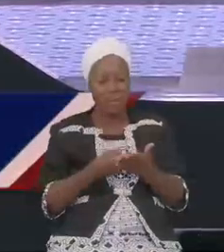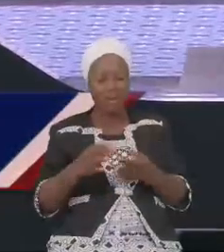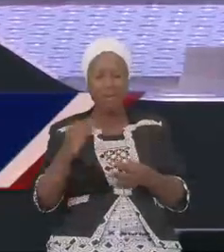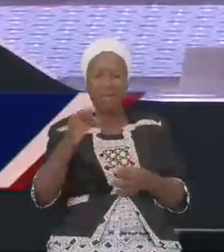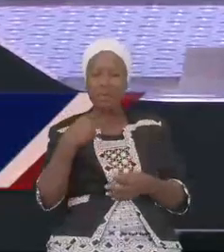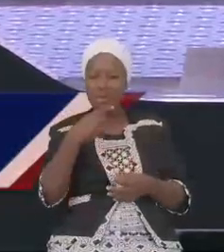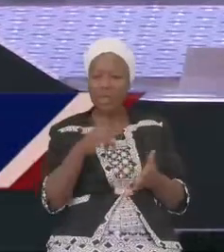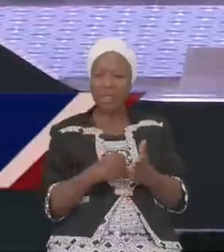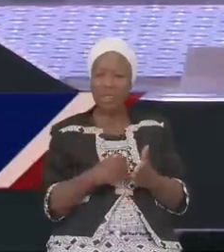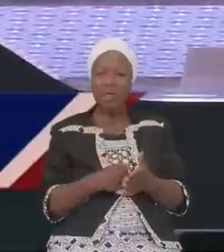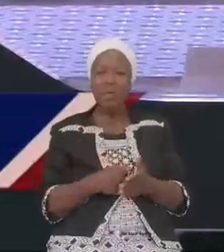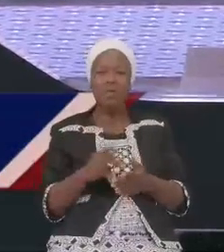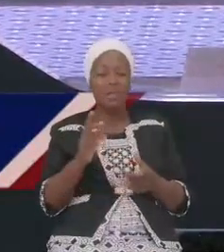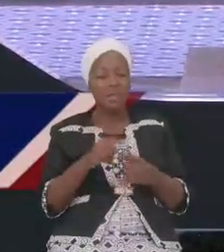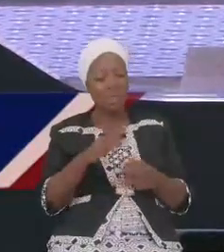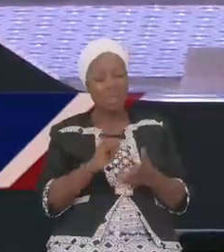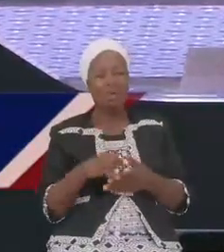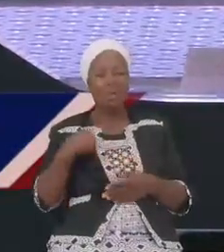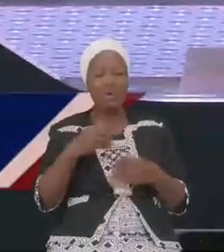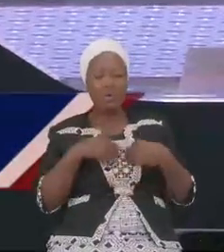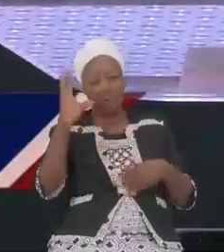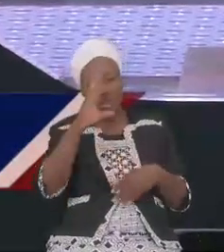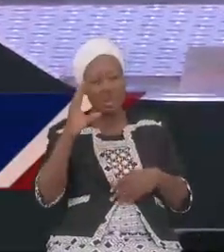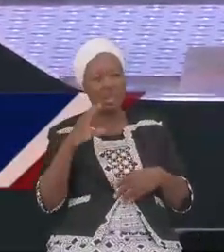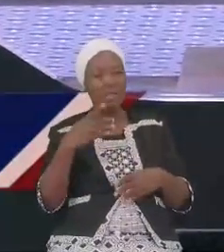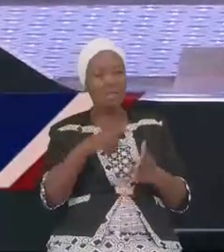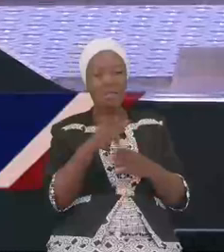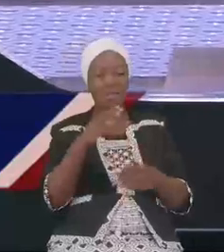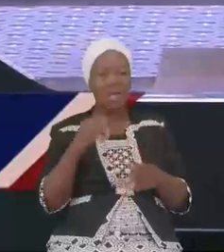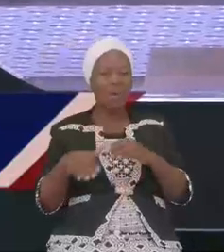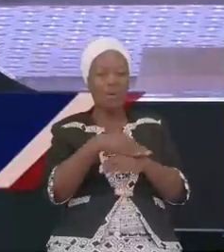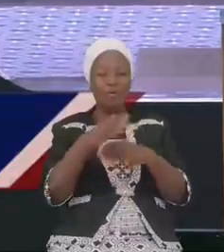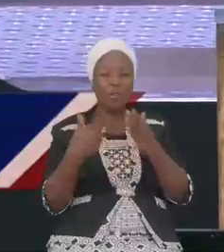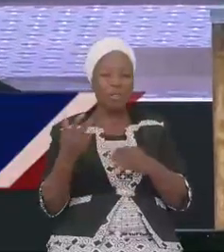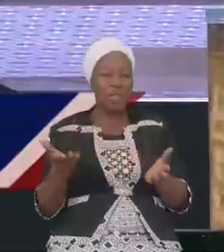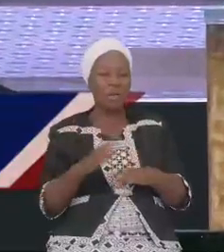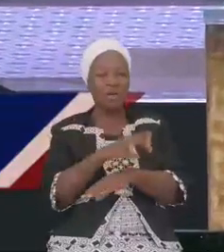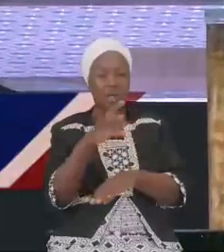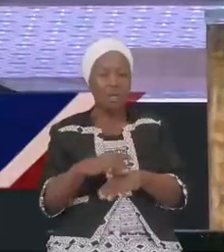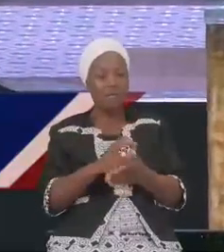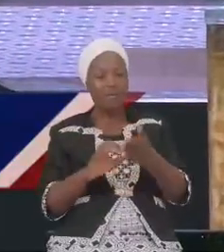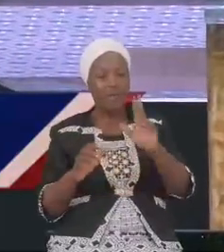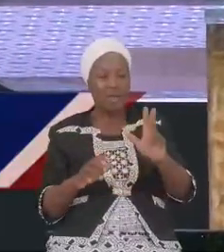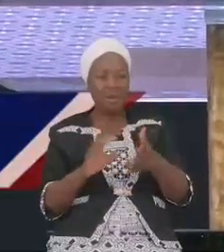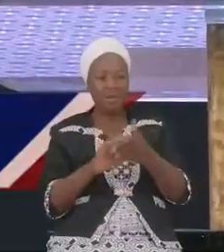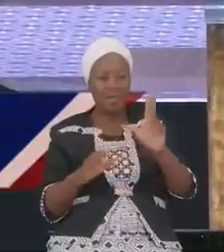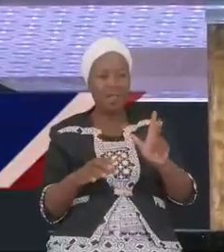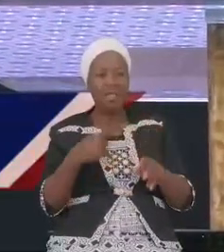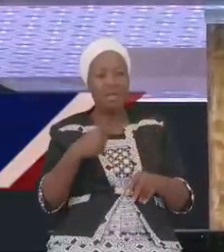Que affectionnez-vous aux choses d'en haut et non à celles qui sont sur la terre. Verset 3.